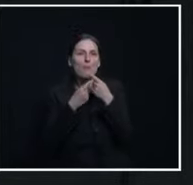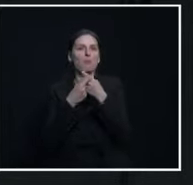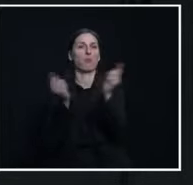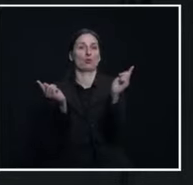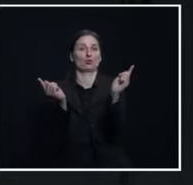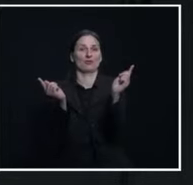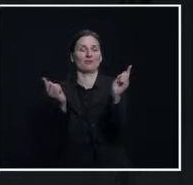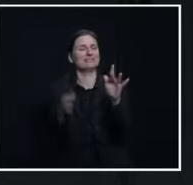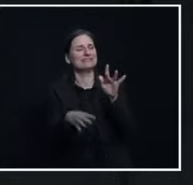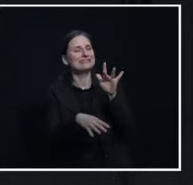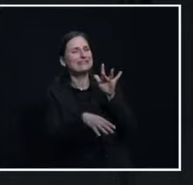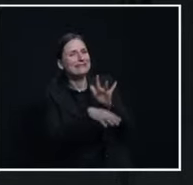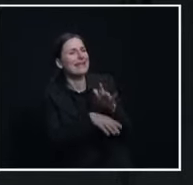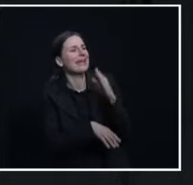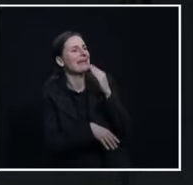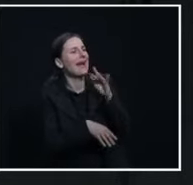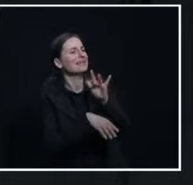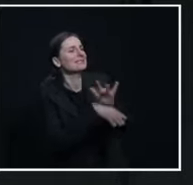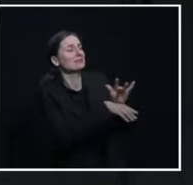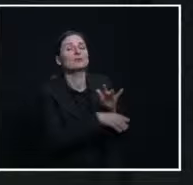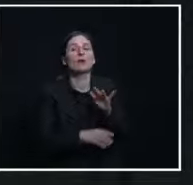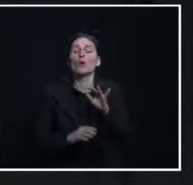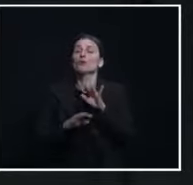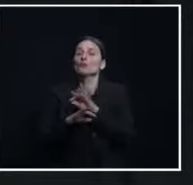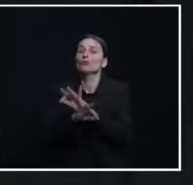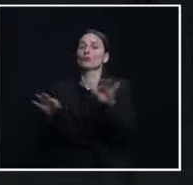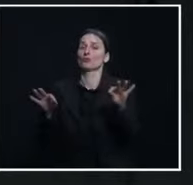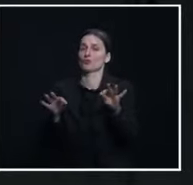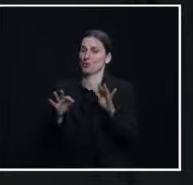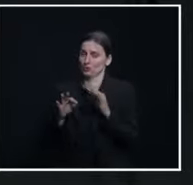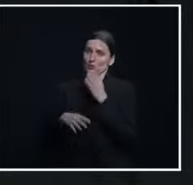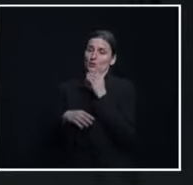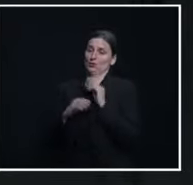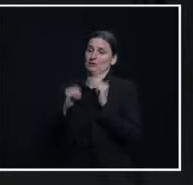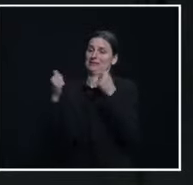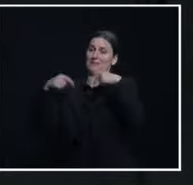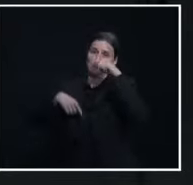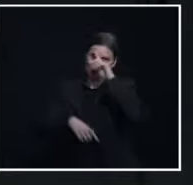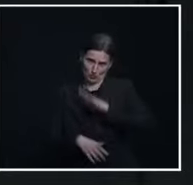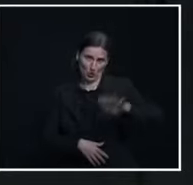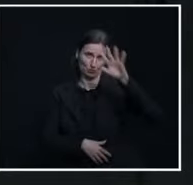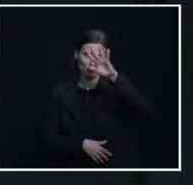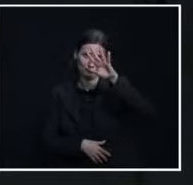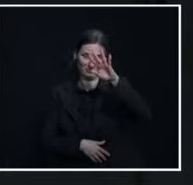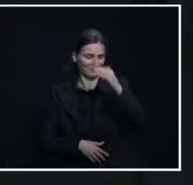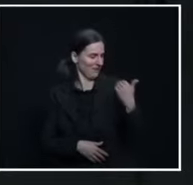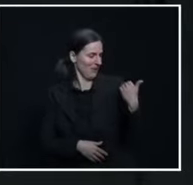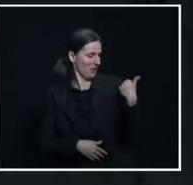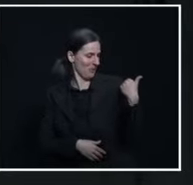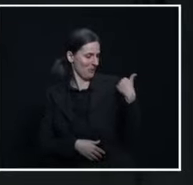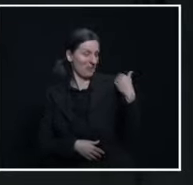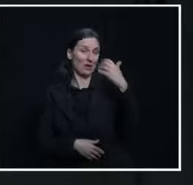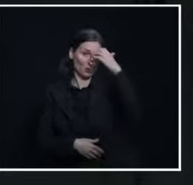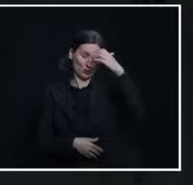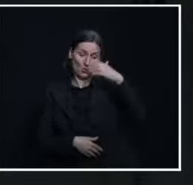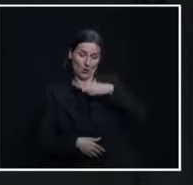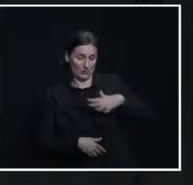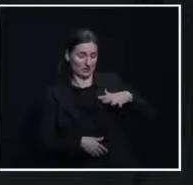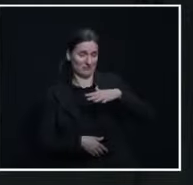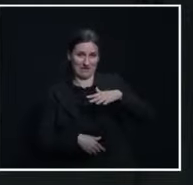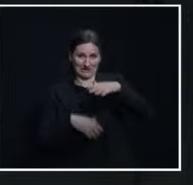gegen Antisemitismus und für jüdisches Leben in Deutschland. Der Weg der Erinnerung vom Königsplatz hier